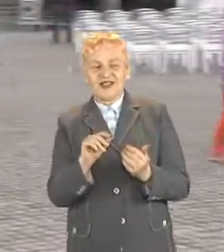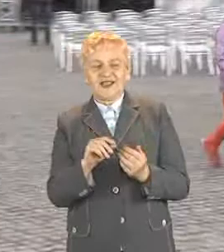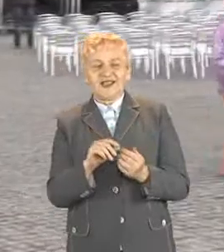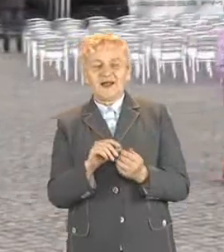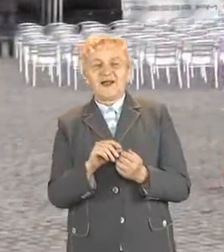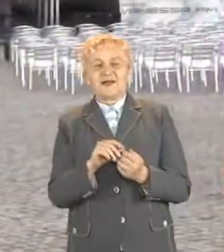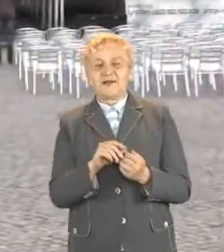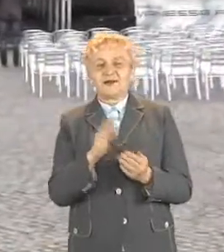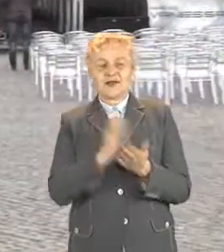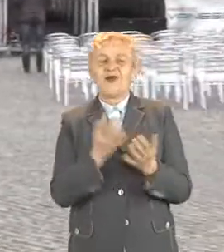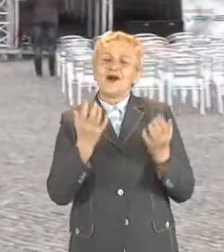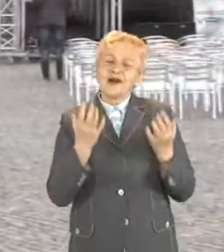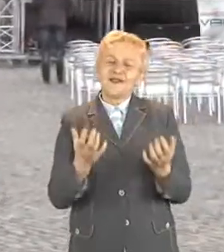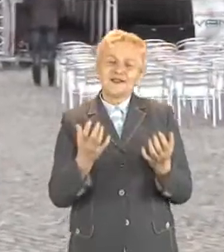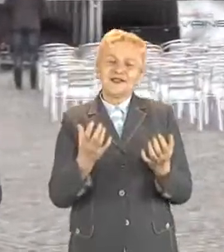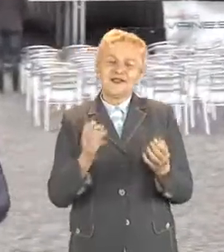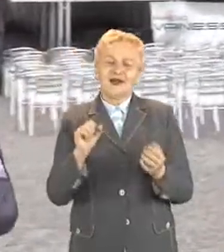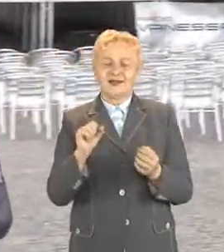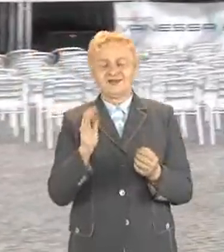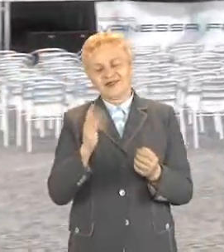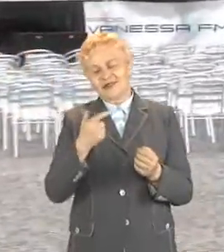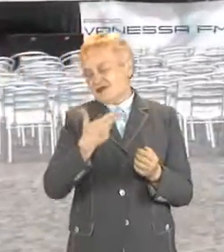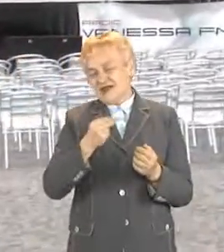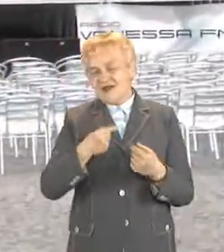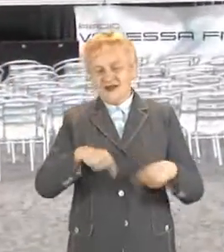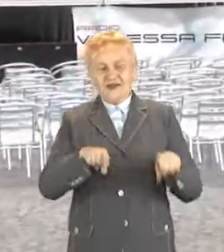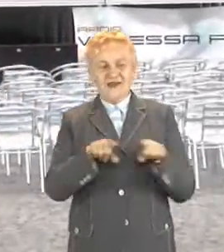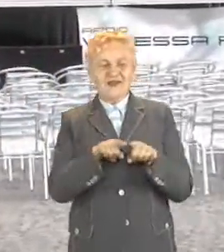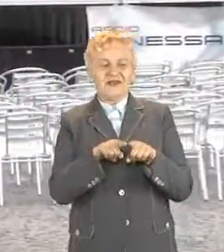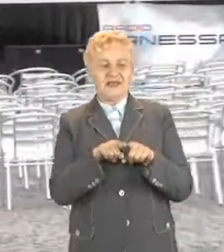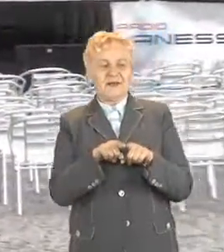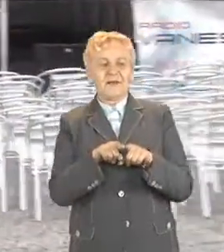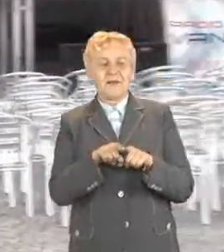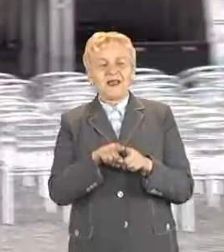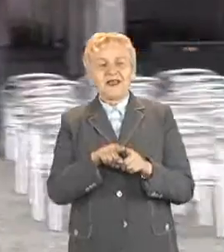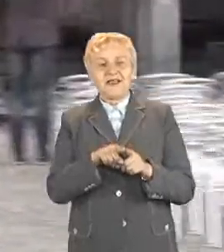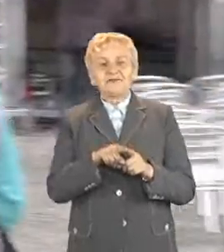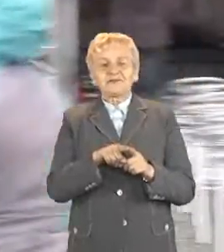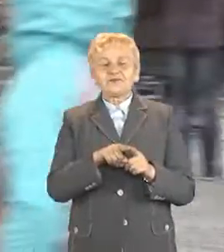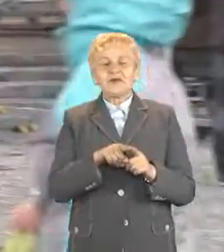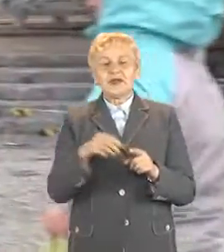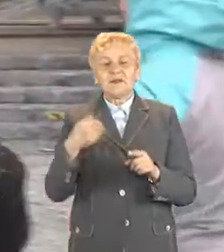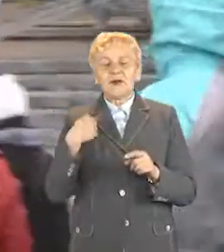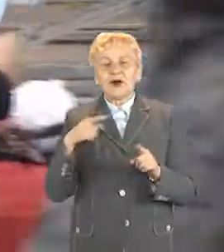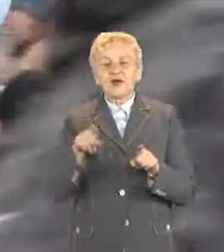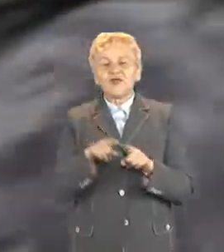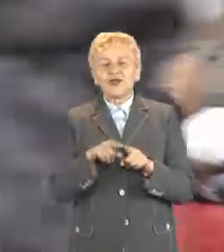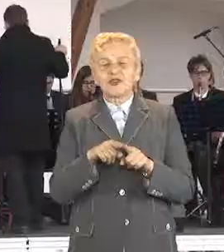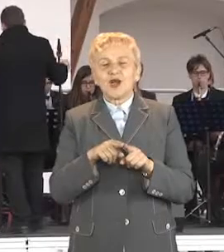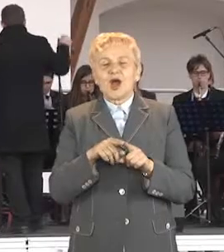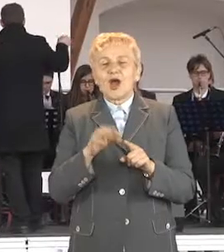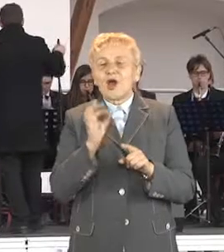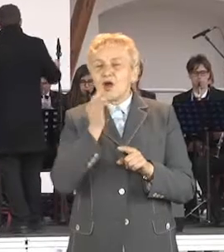warunki atmosferyczne sprzyjały bardziej niż kiedykolwiek. Zwłaszcza, że w tym czasie Orkiestra Młodzieżowa z Nędzy wraz z uroczą